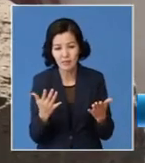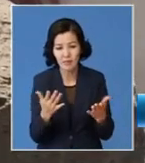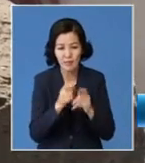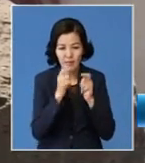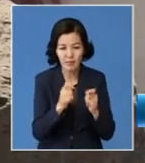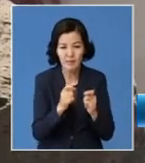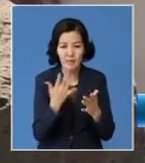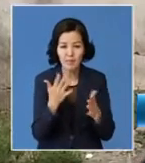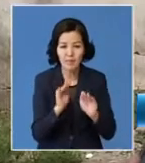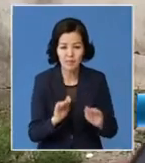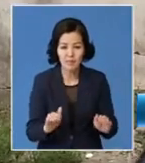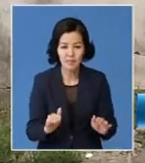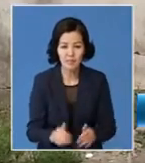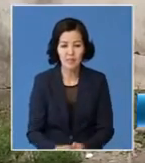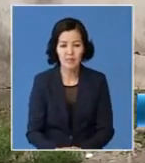и ее 5 детей.